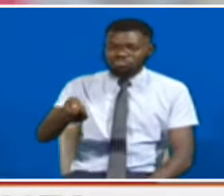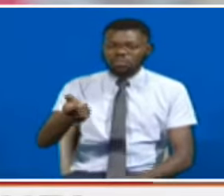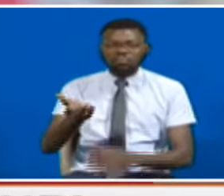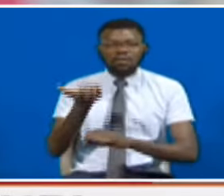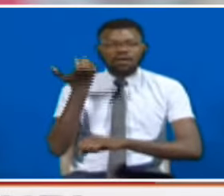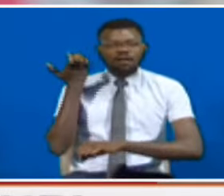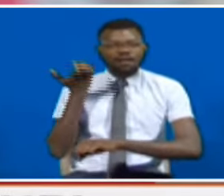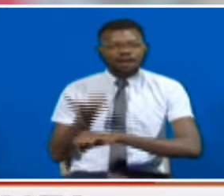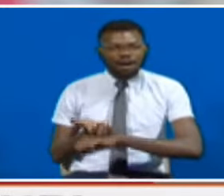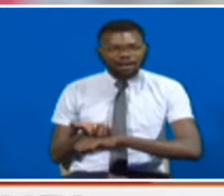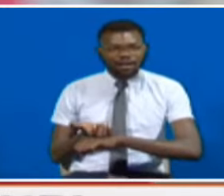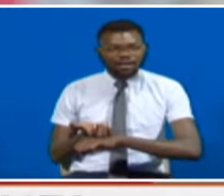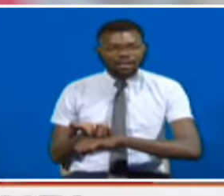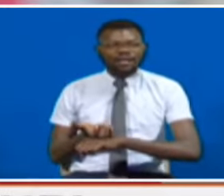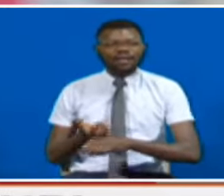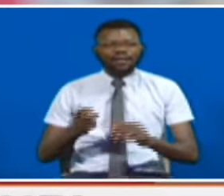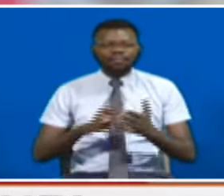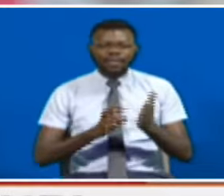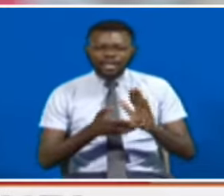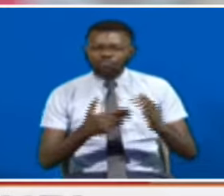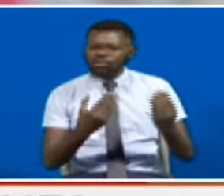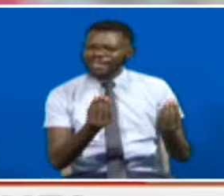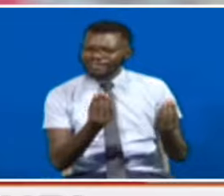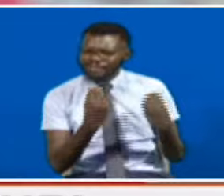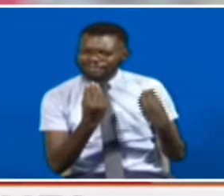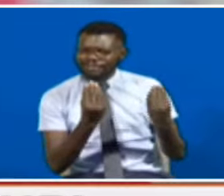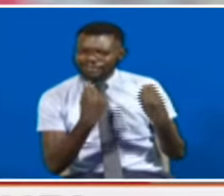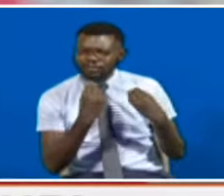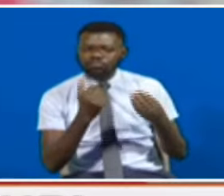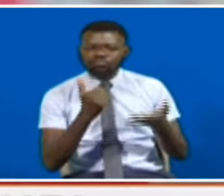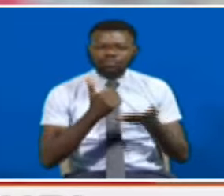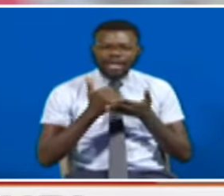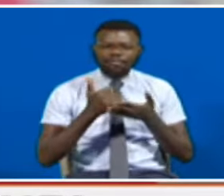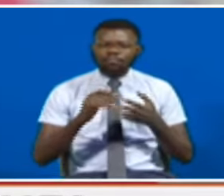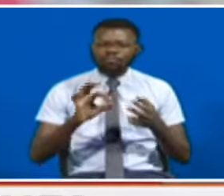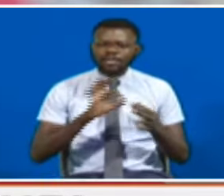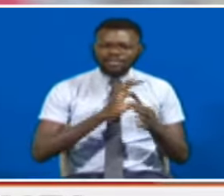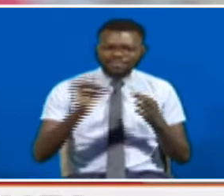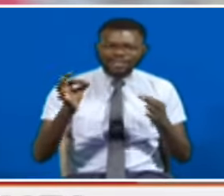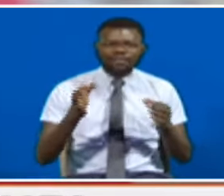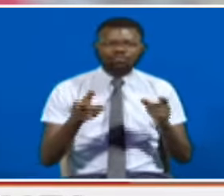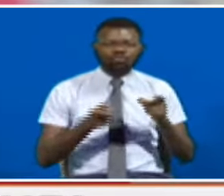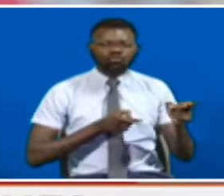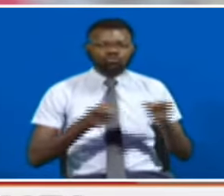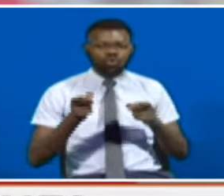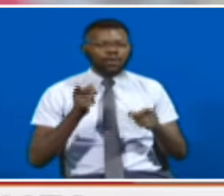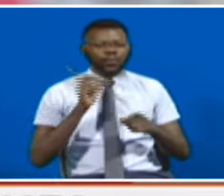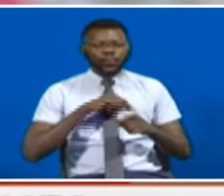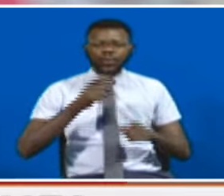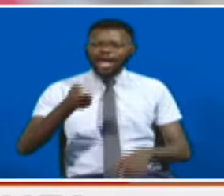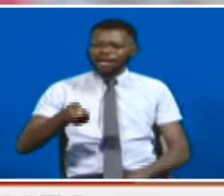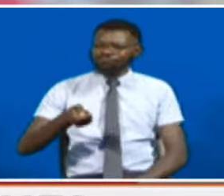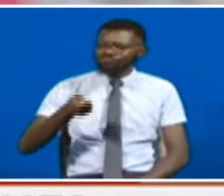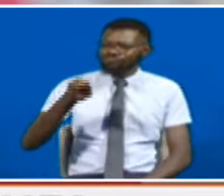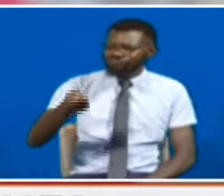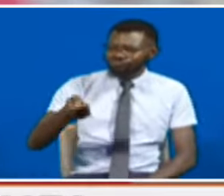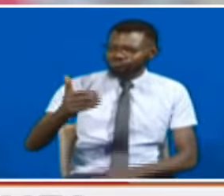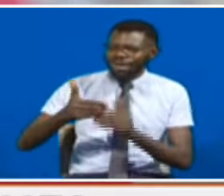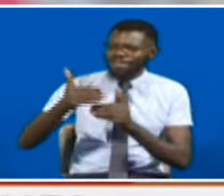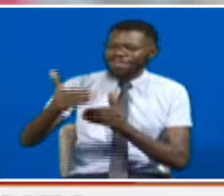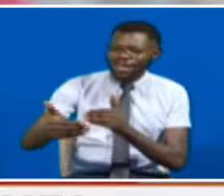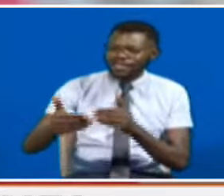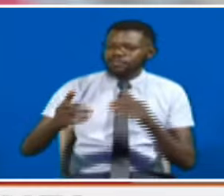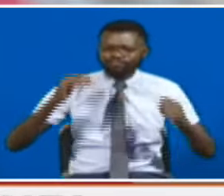kwake. So hizo vitu zote huwa tunafunzwa ni mambo na speed, vile una hand over hiyo kichiti ndio ifikie mtu